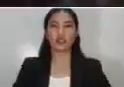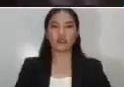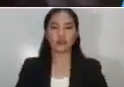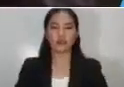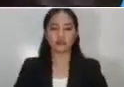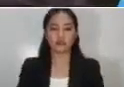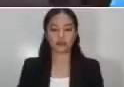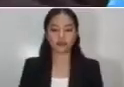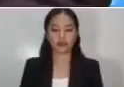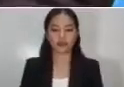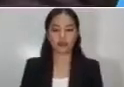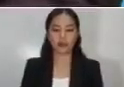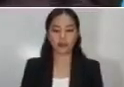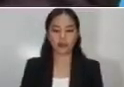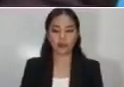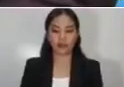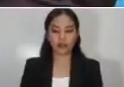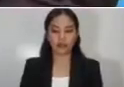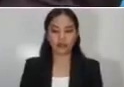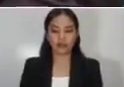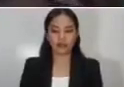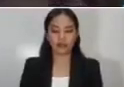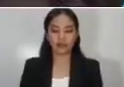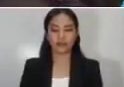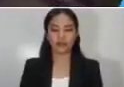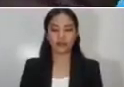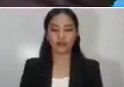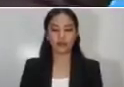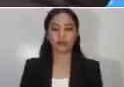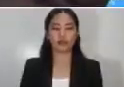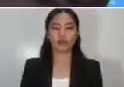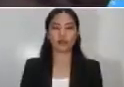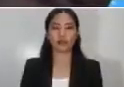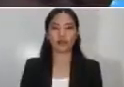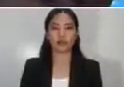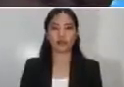mahaba at tirik na araw halos bago mag alas 12 ng tanghali.